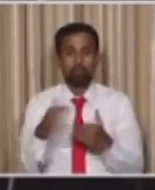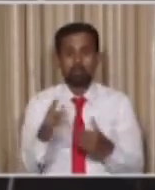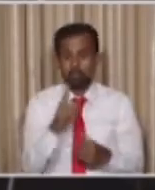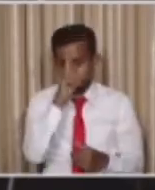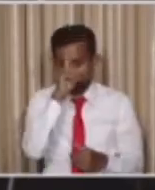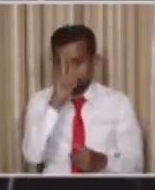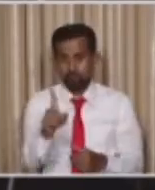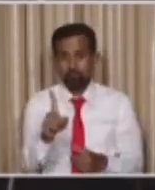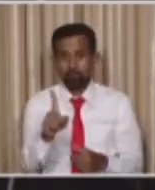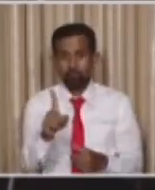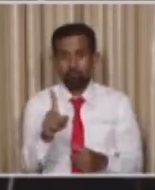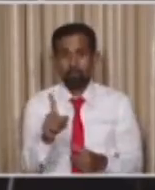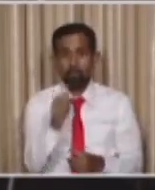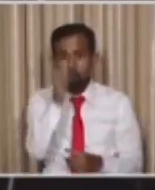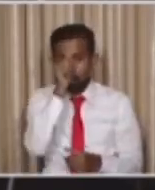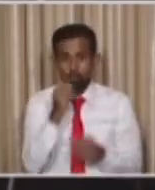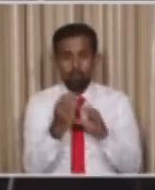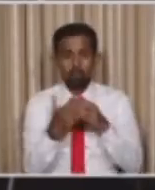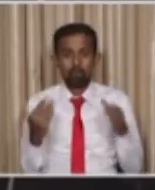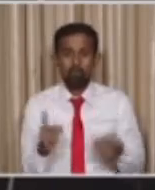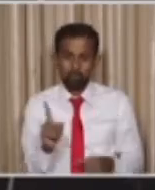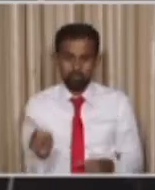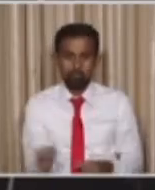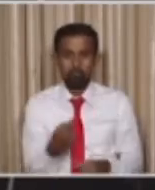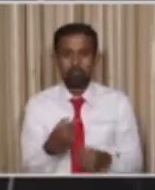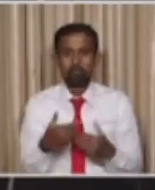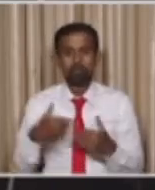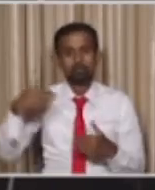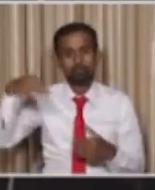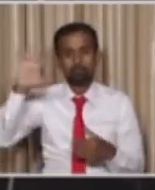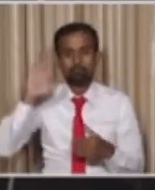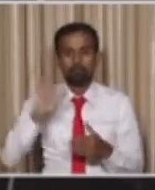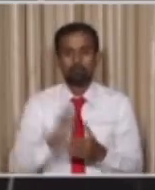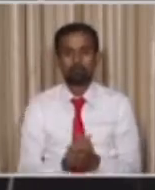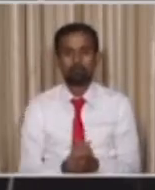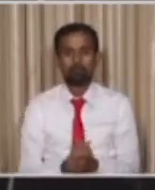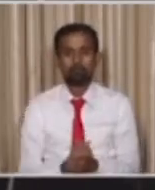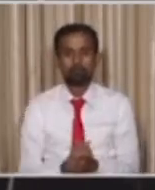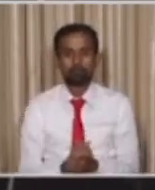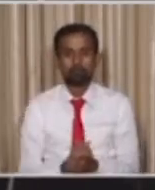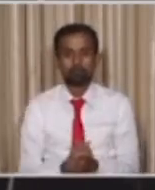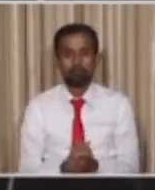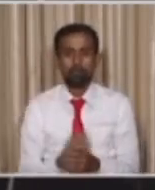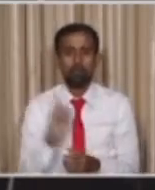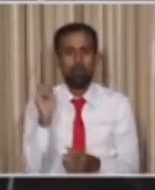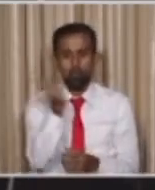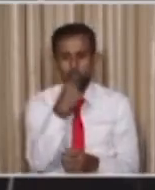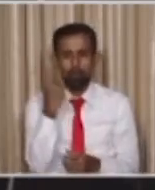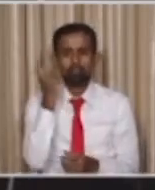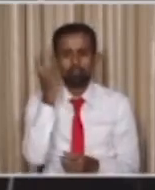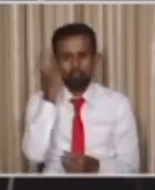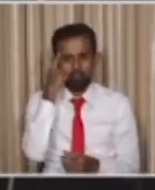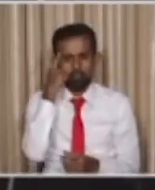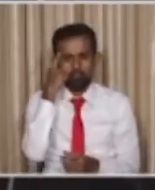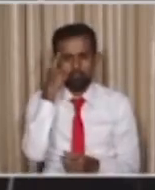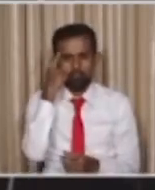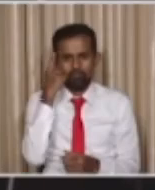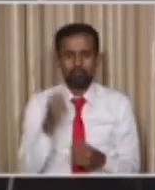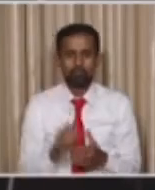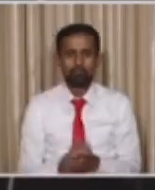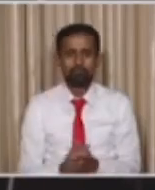යනවා. හොර කන්ටේනර් එකක් දවසින් එලියට යනවා. ඒක එක නිකන් ප්‍රසිද්ධ රහසක්.